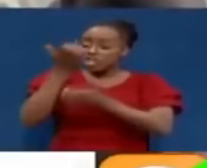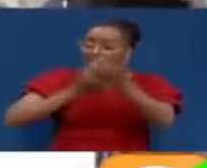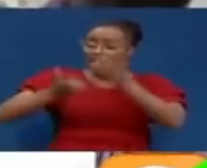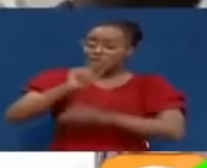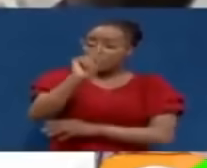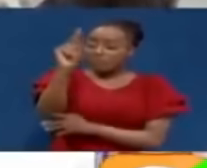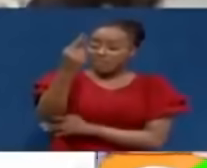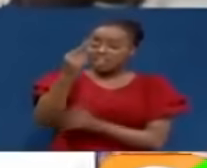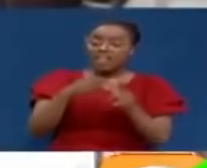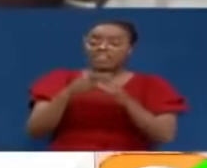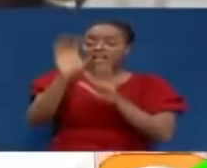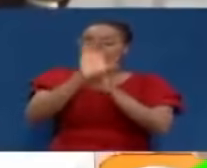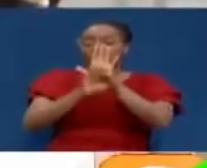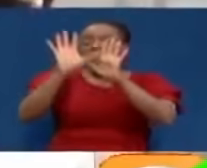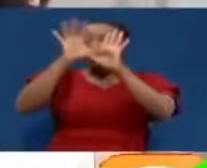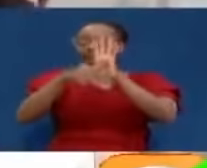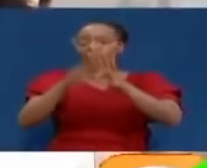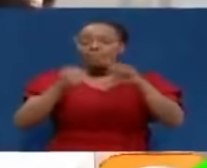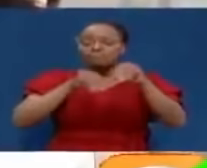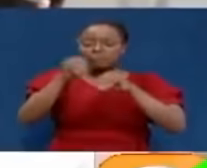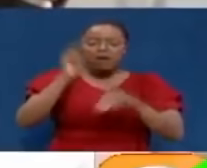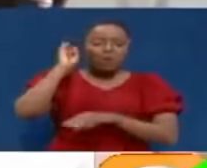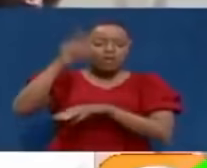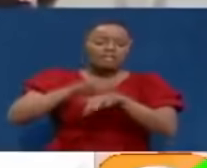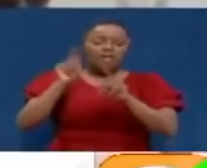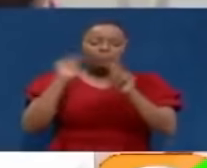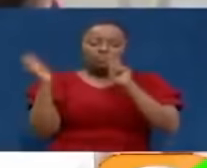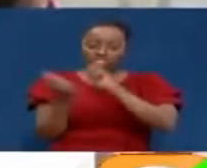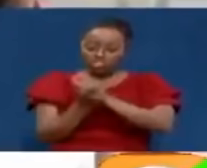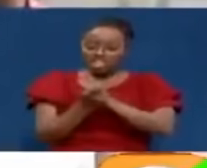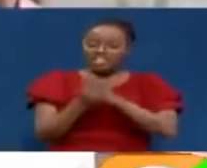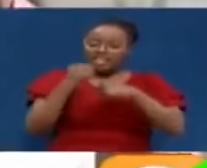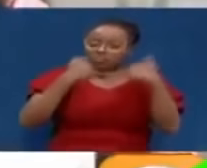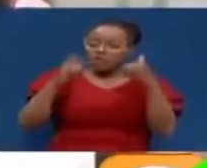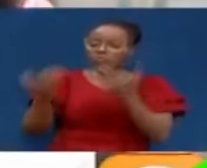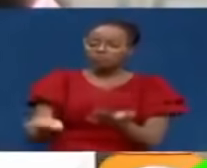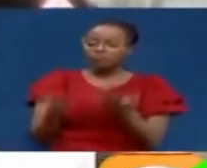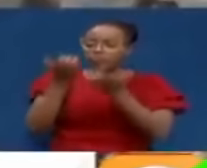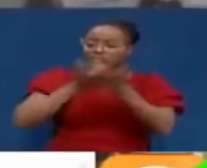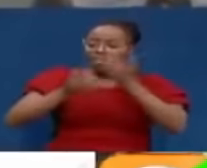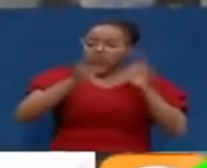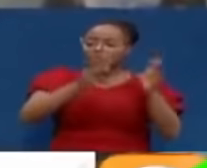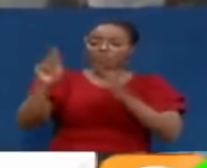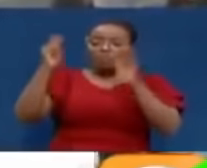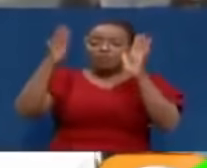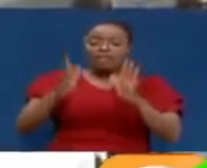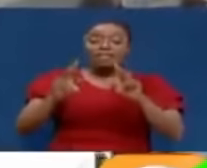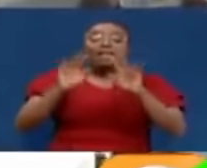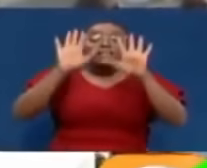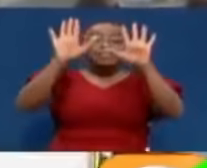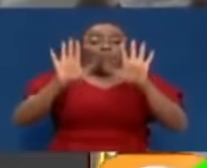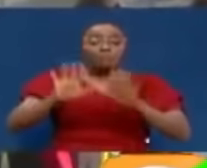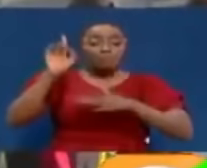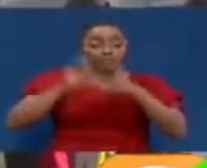Uchumi mbele, katiba tutatengeneza tukisharekebisha uchumi ya mwananchi wa kawaida. Na muhimu